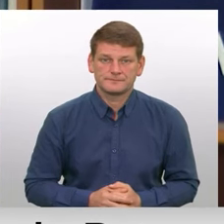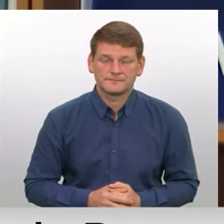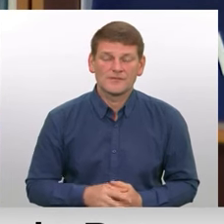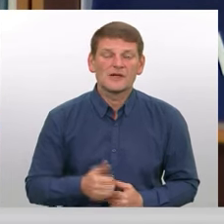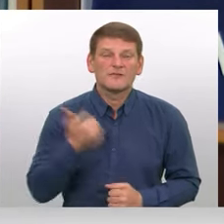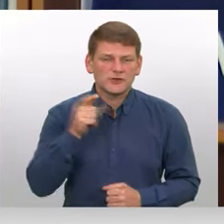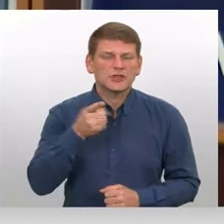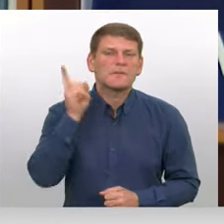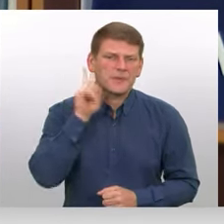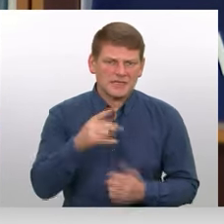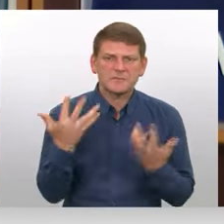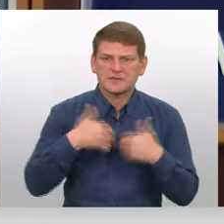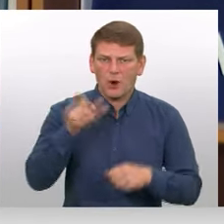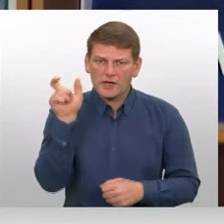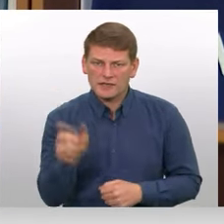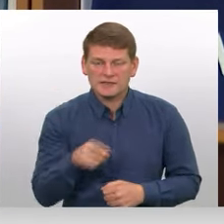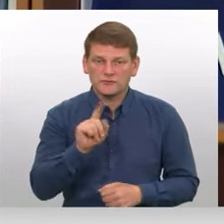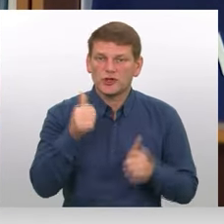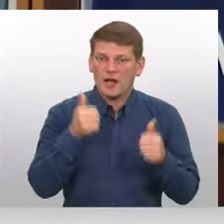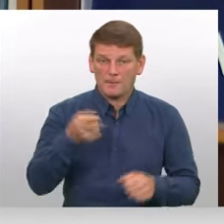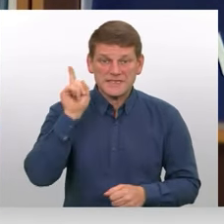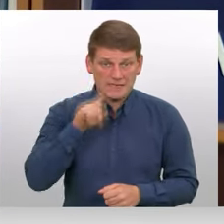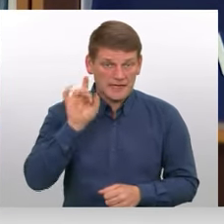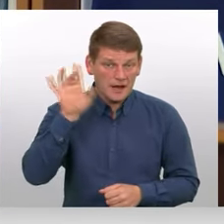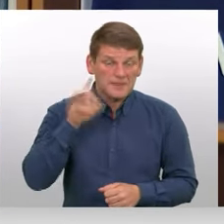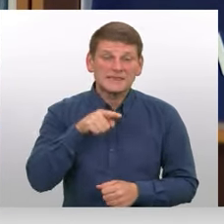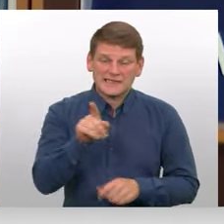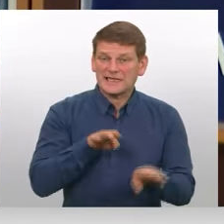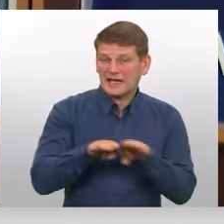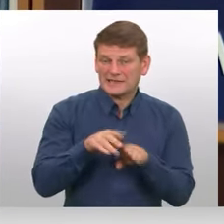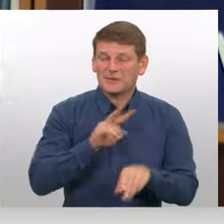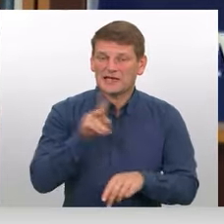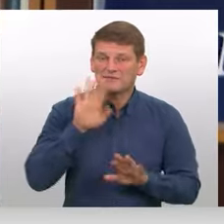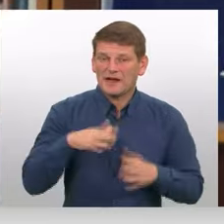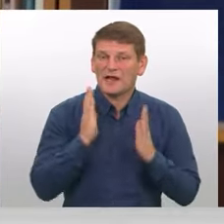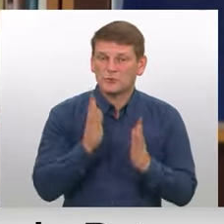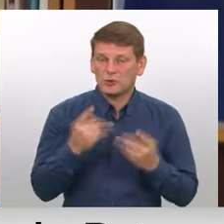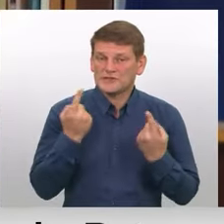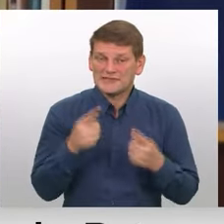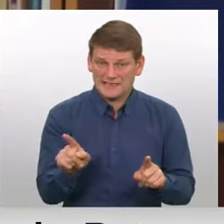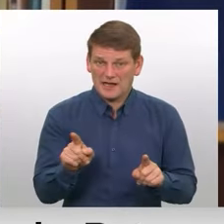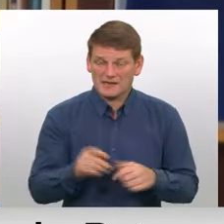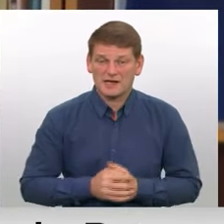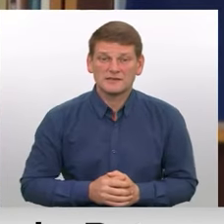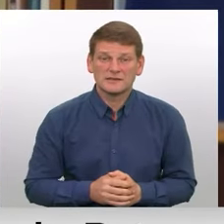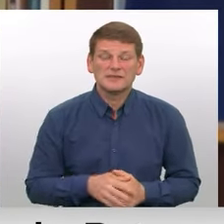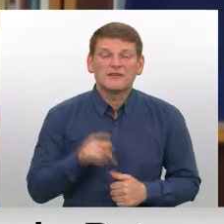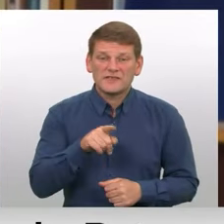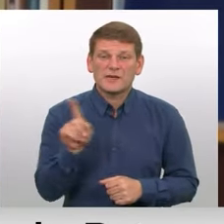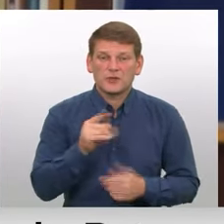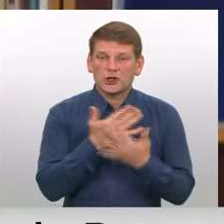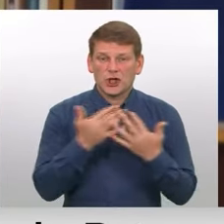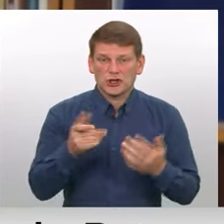Viņš ir prasmīgs politiķis, viņš ir labi zināms, tās ir līdzības. Kas varētu būt citādāk? Nu, viņiem ir